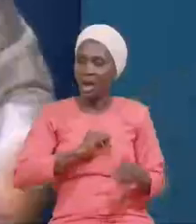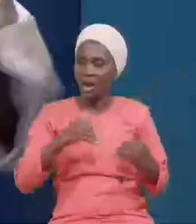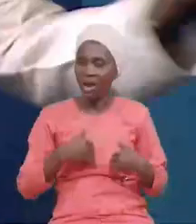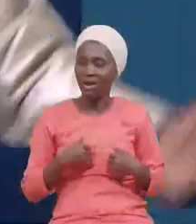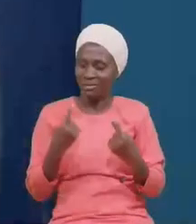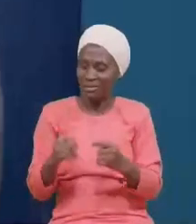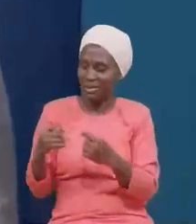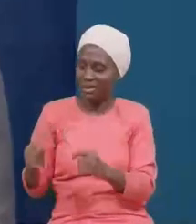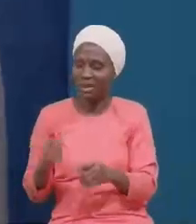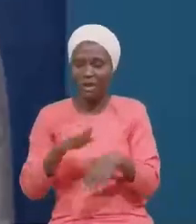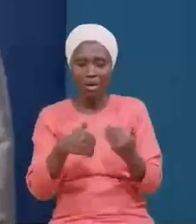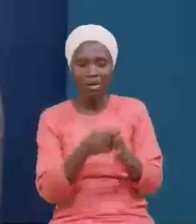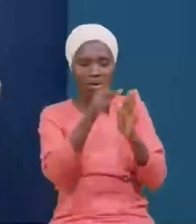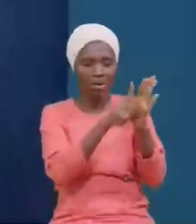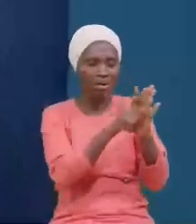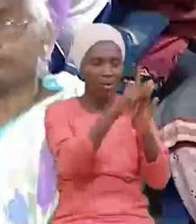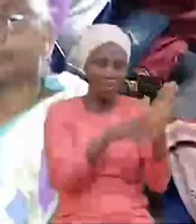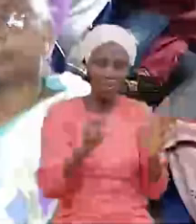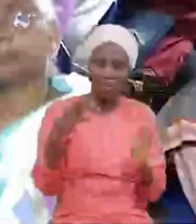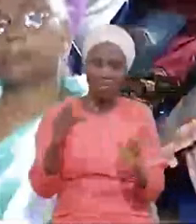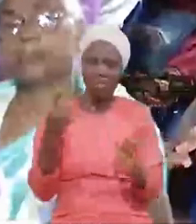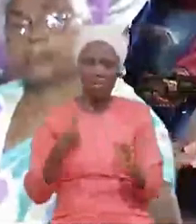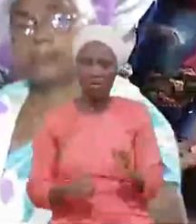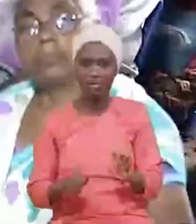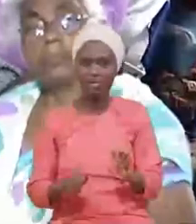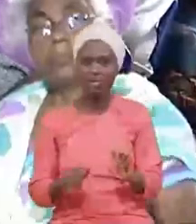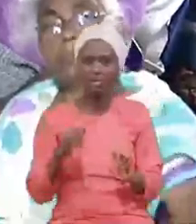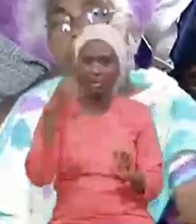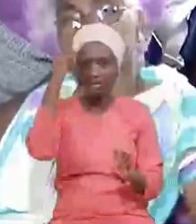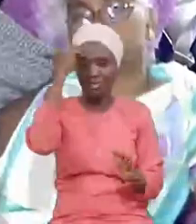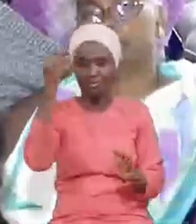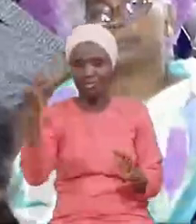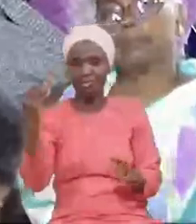J'ai appliqué tous les principes de la philosophie.